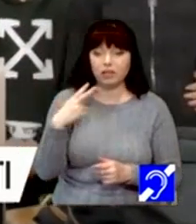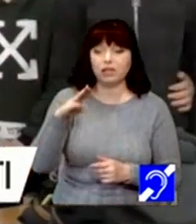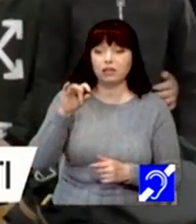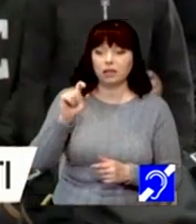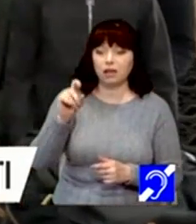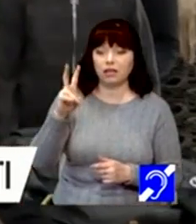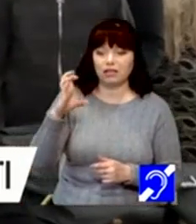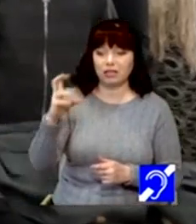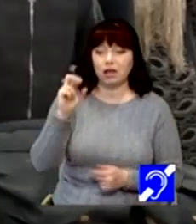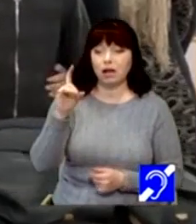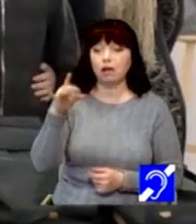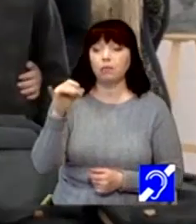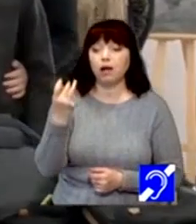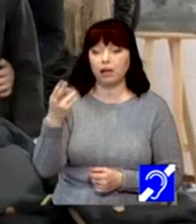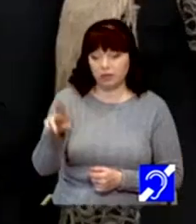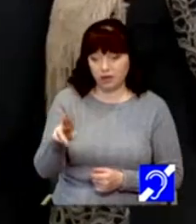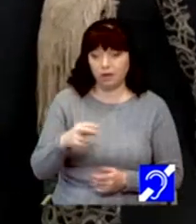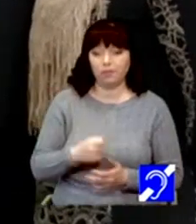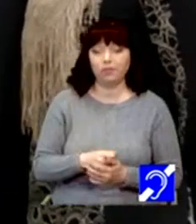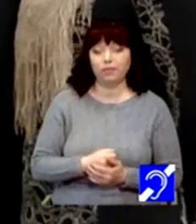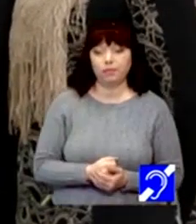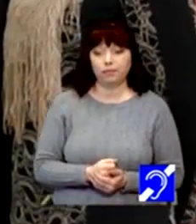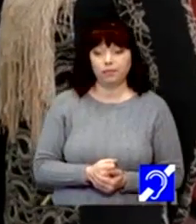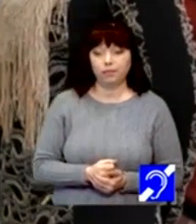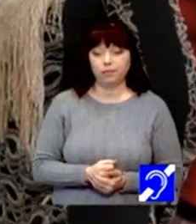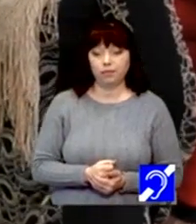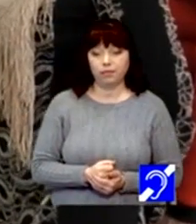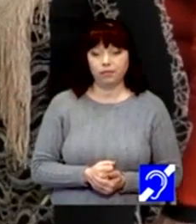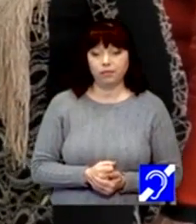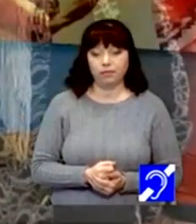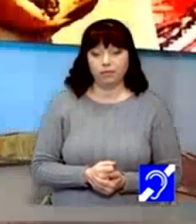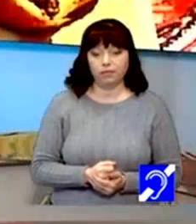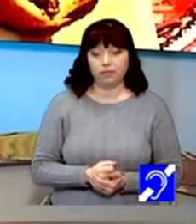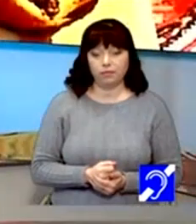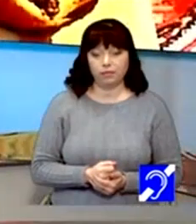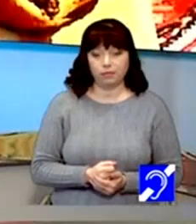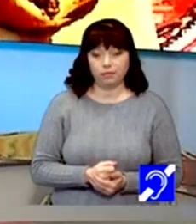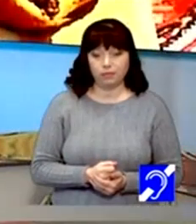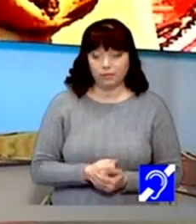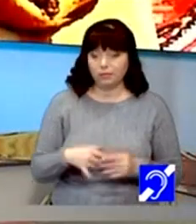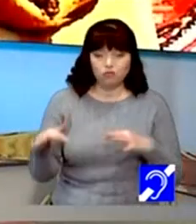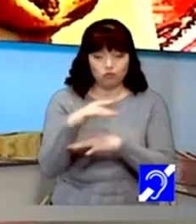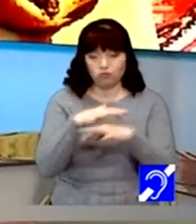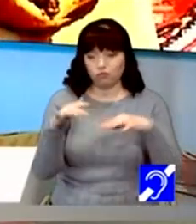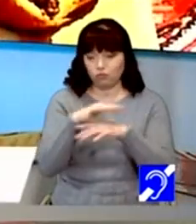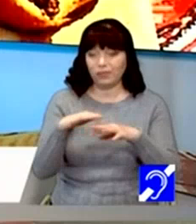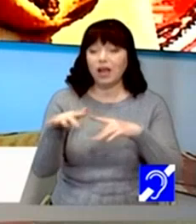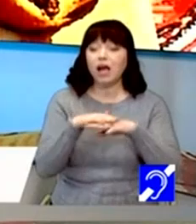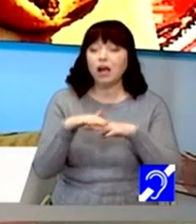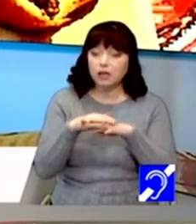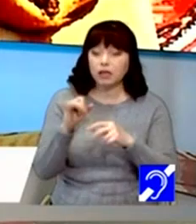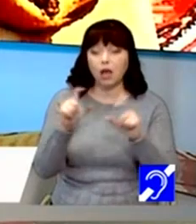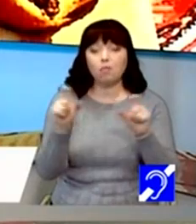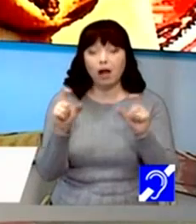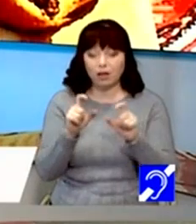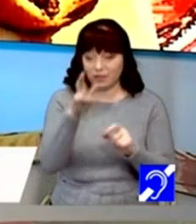fac plățile sunt organizate de departamentul pentru românii de pretutindeni forfotă mare în piețele și